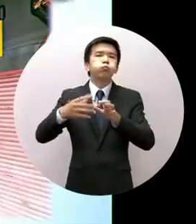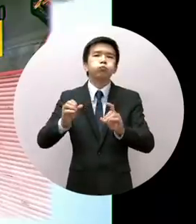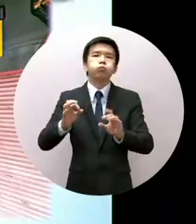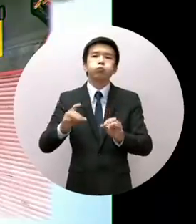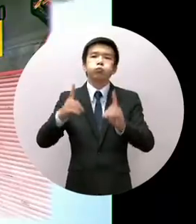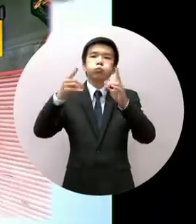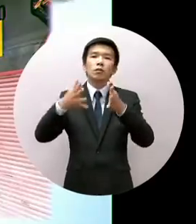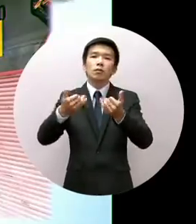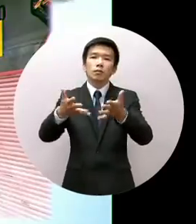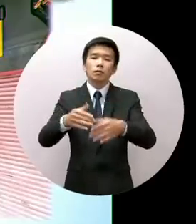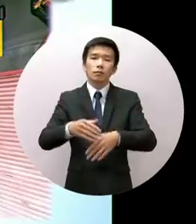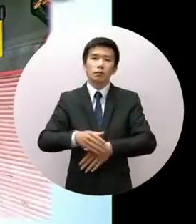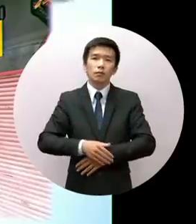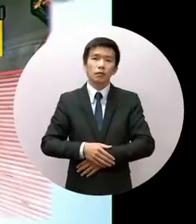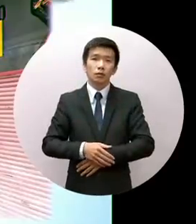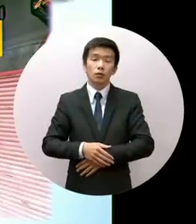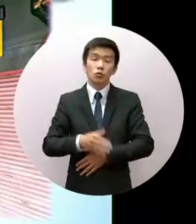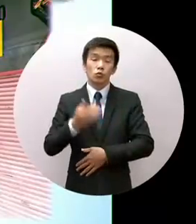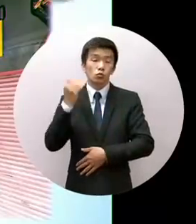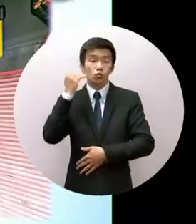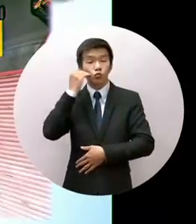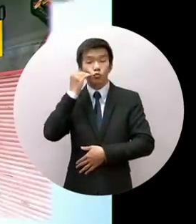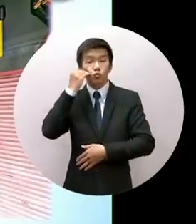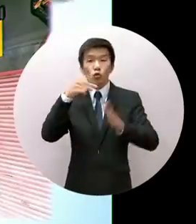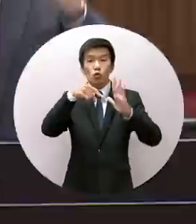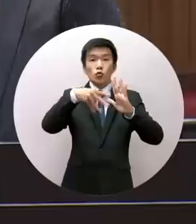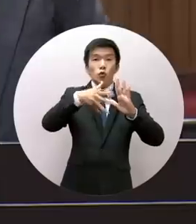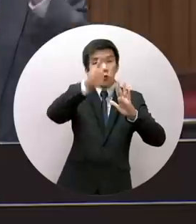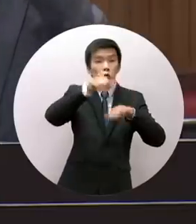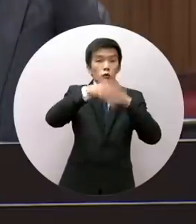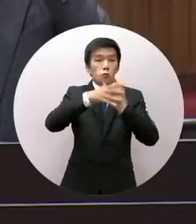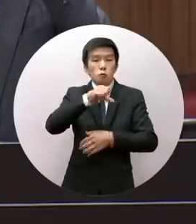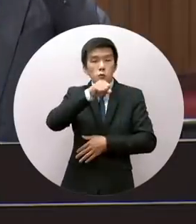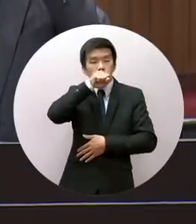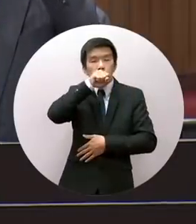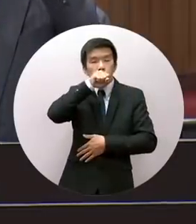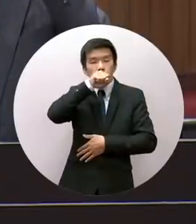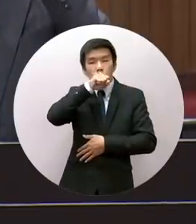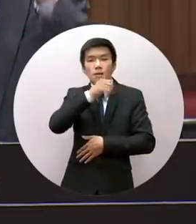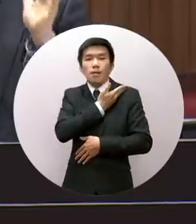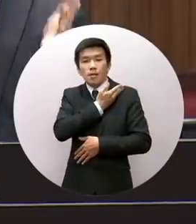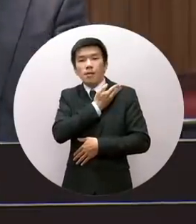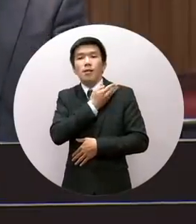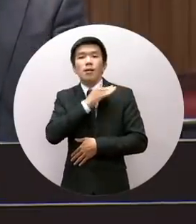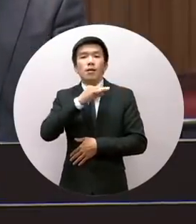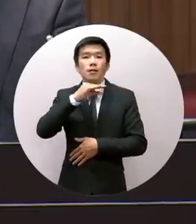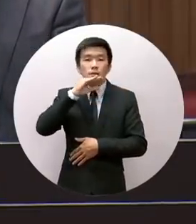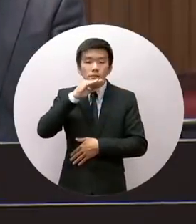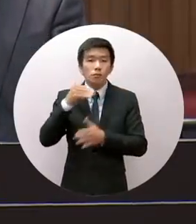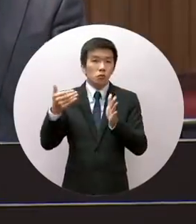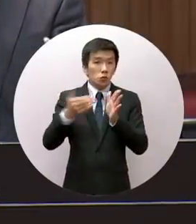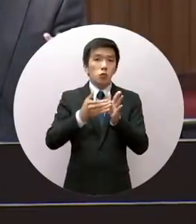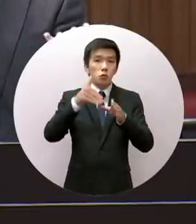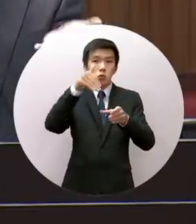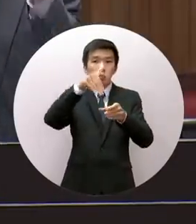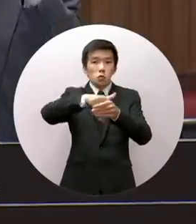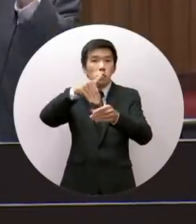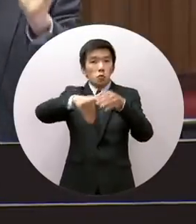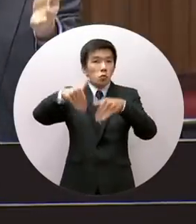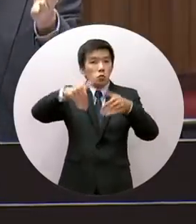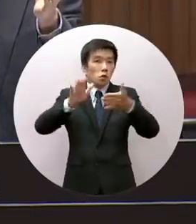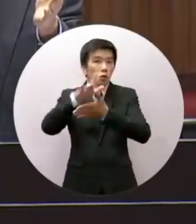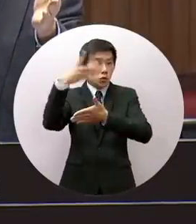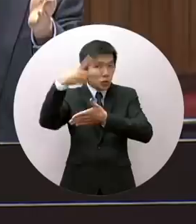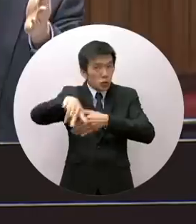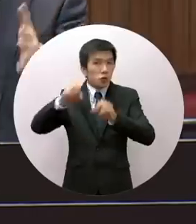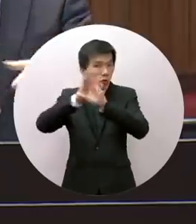嘛？如果院长说这个不能讲，我一定要到选举前讲，我也没有办法讲嘛，对不对？那这次总